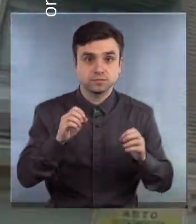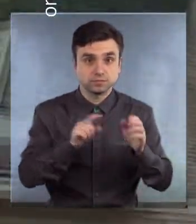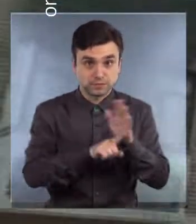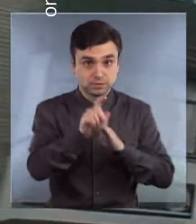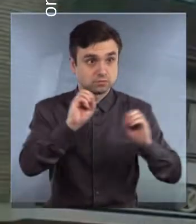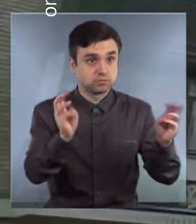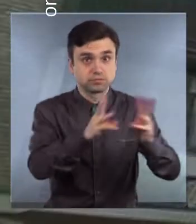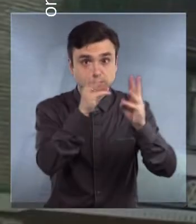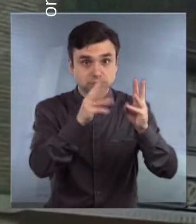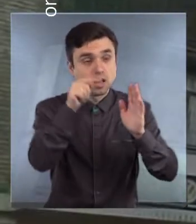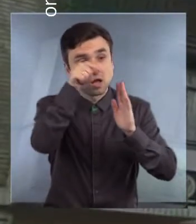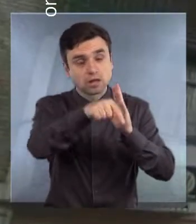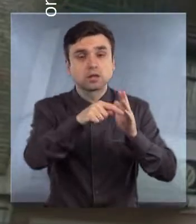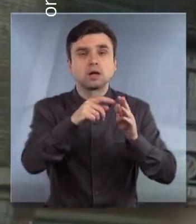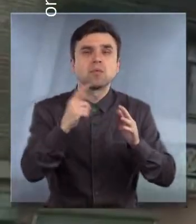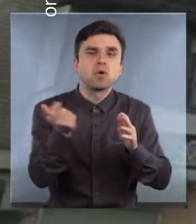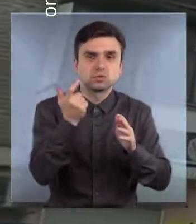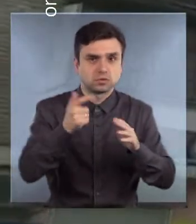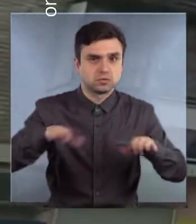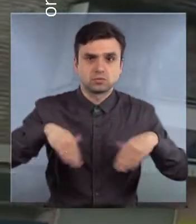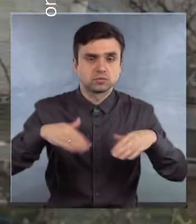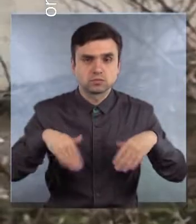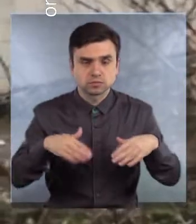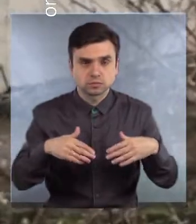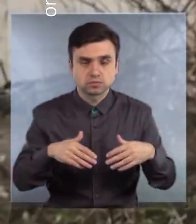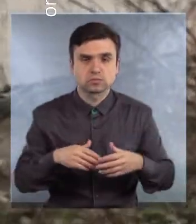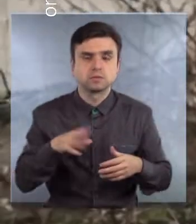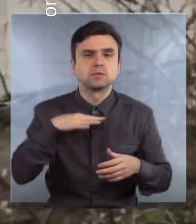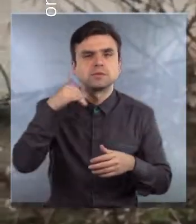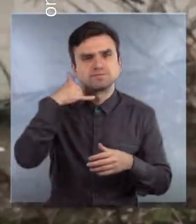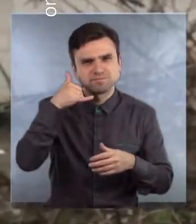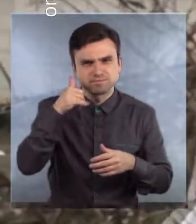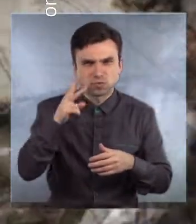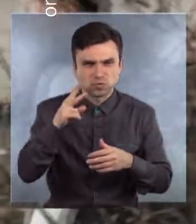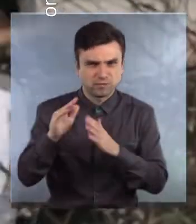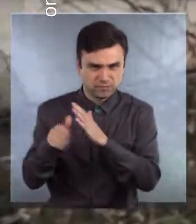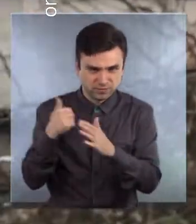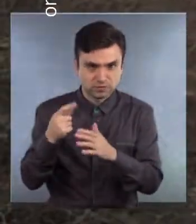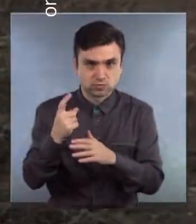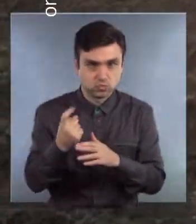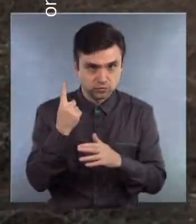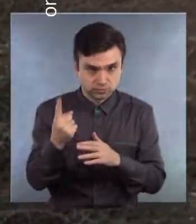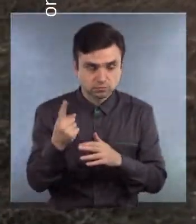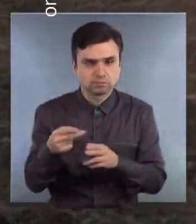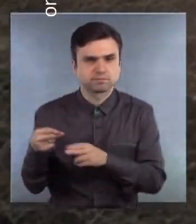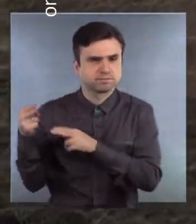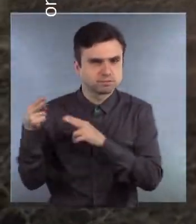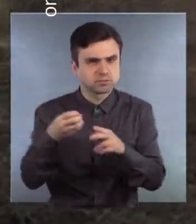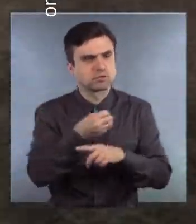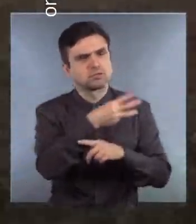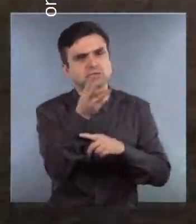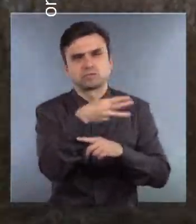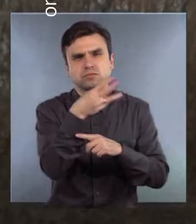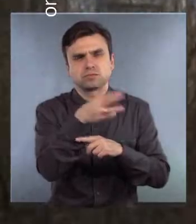За викликом оперативно прибули рятувальники, які загасили вогонь з бронспойтів. Все обійшлося без постраждалих.